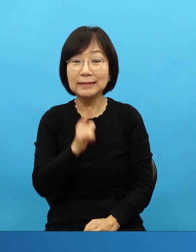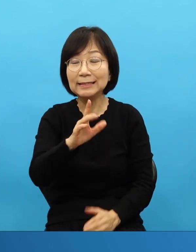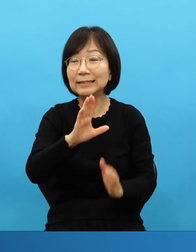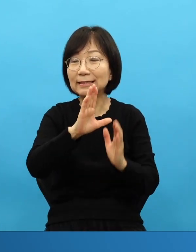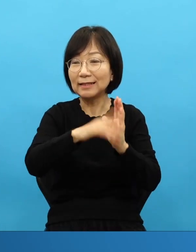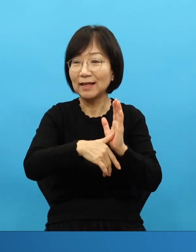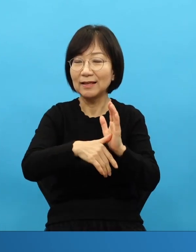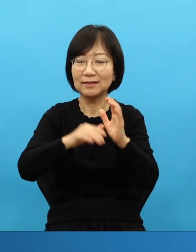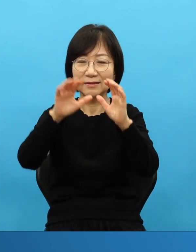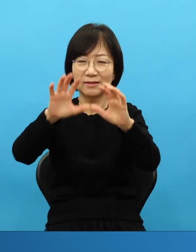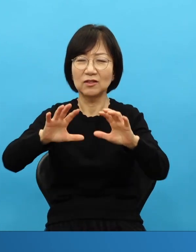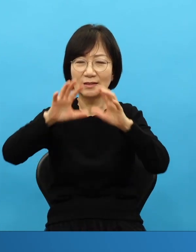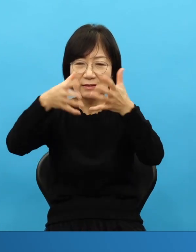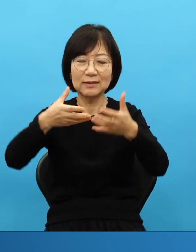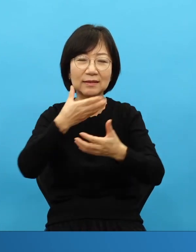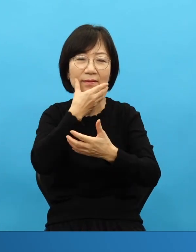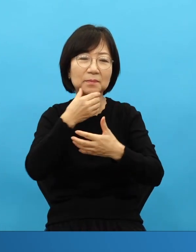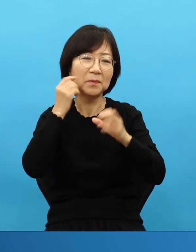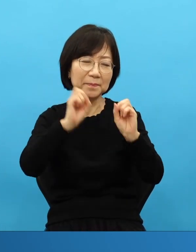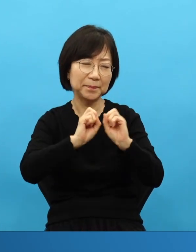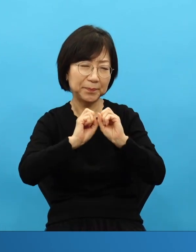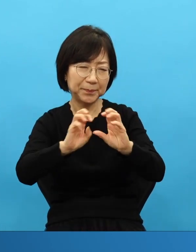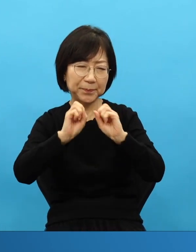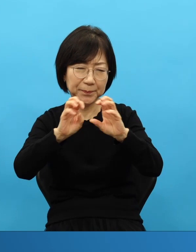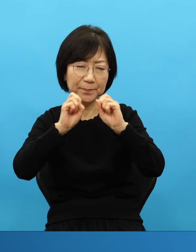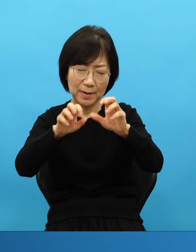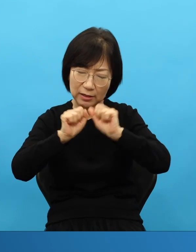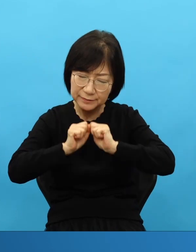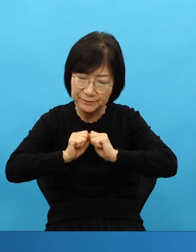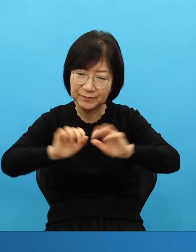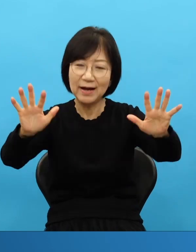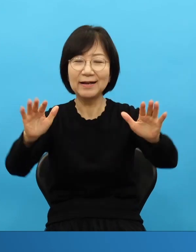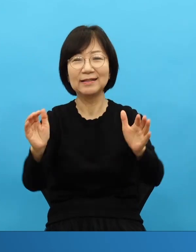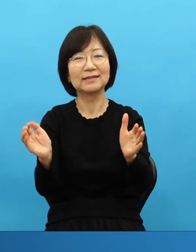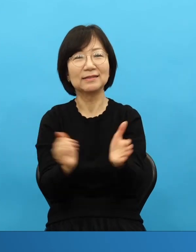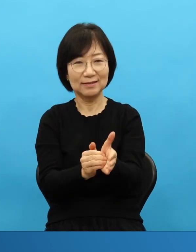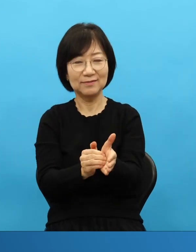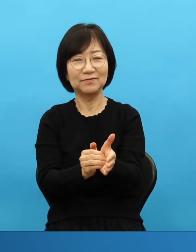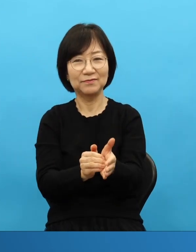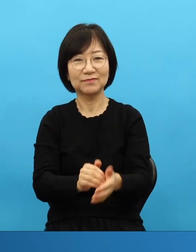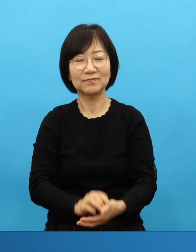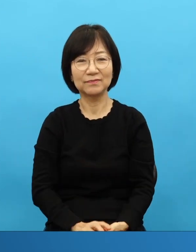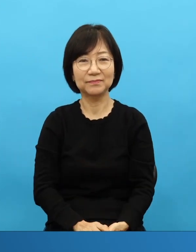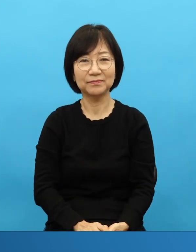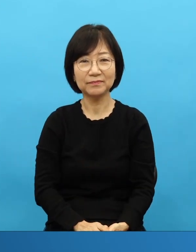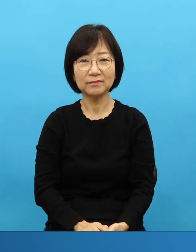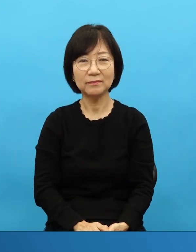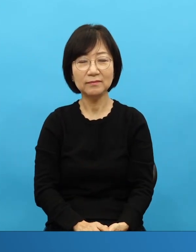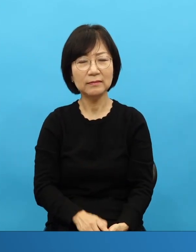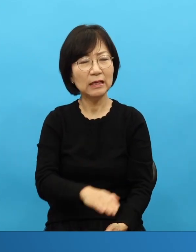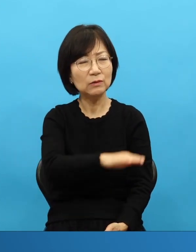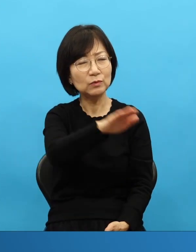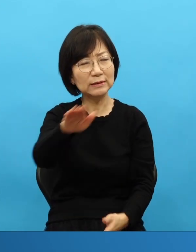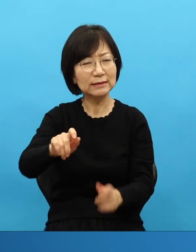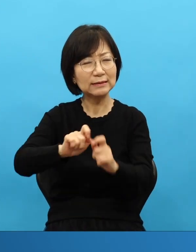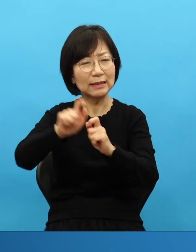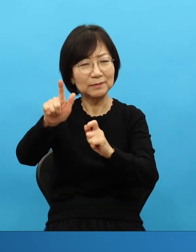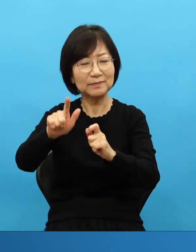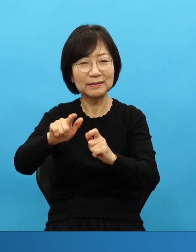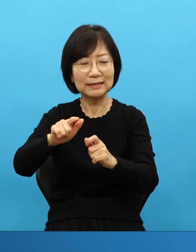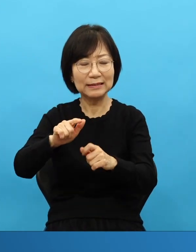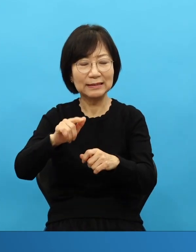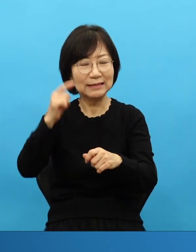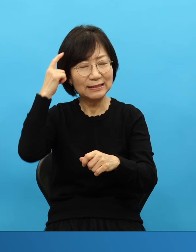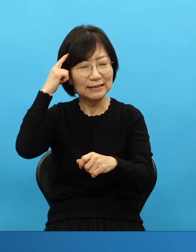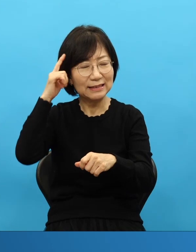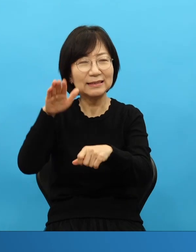And world evangelization only took place at this time. 자, 이렇게 우리들은 틀린 생각을 많이 하고 In this way, we have a lot of